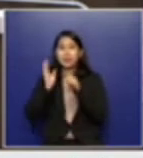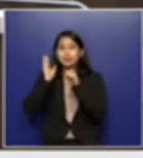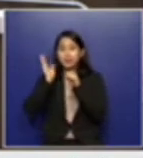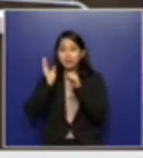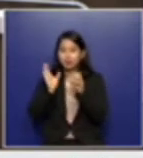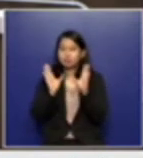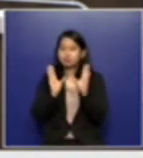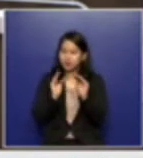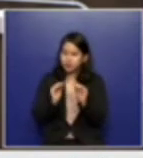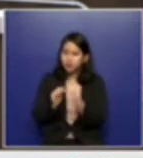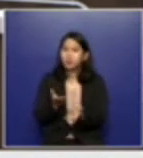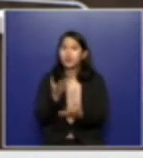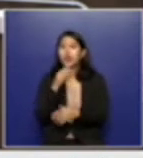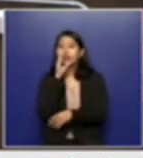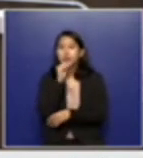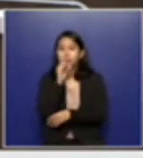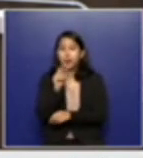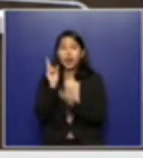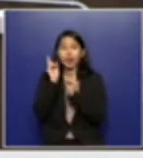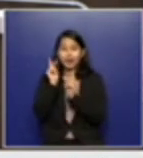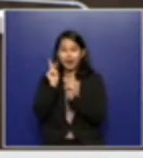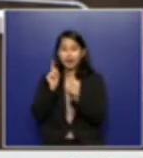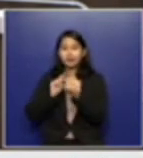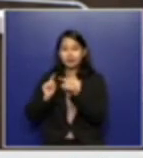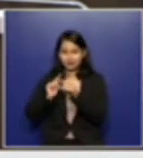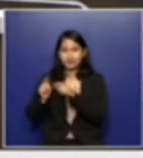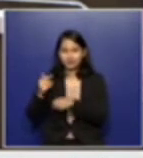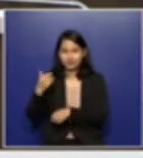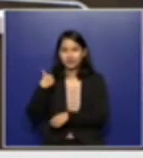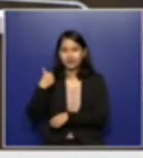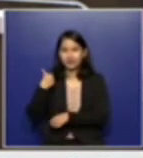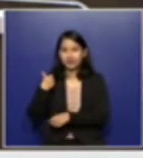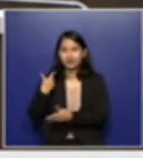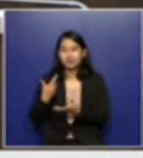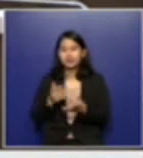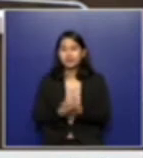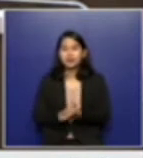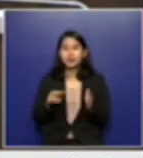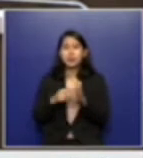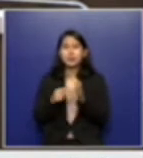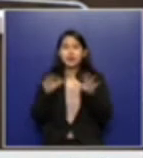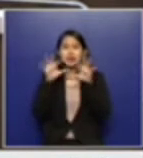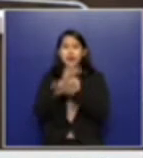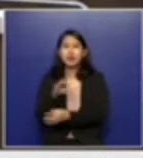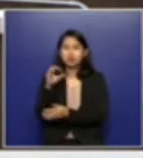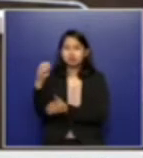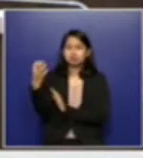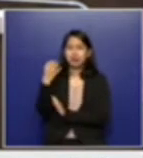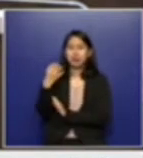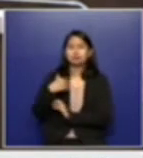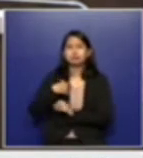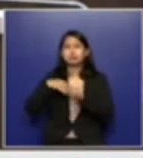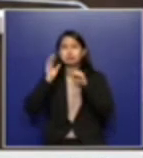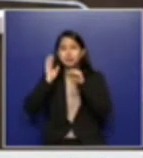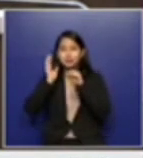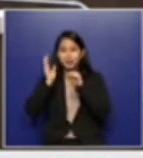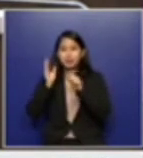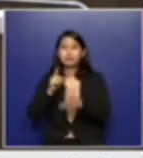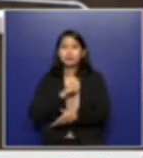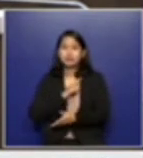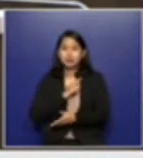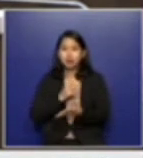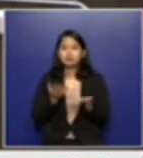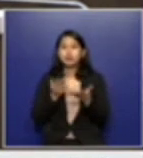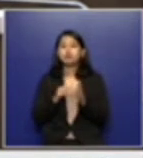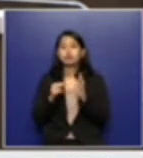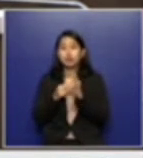ก็ดีพูดจากับนักข่าวพี่น้องประชาชนในภาวะวิกฤตเนี่ยครับท่านเหมือนกับโดนบังคับให้ออกมาครับเพราะนั้นถ้าเกิดหลุด